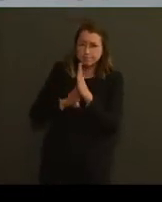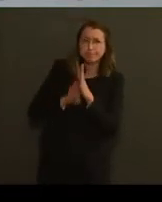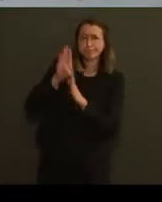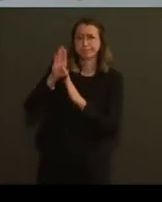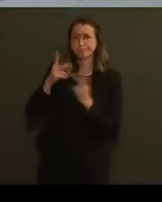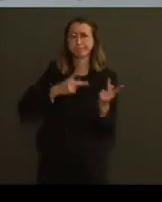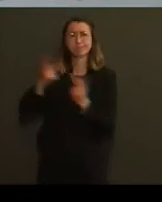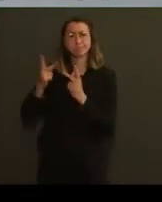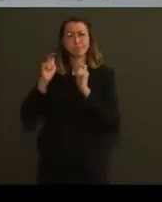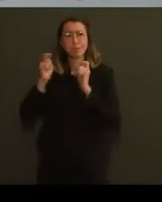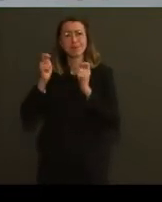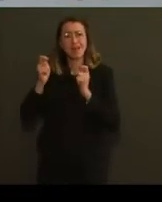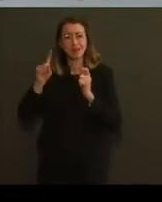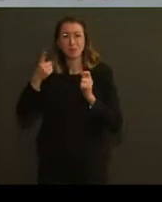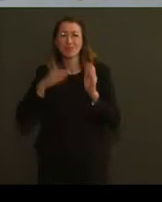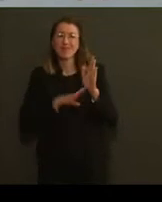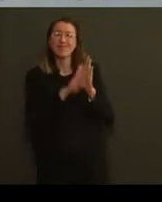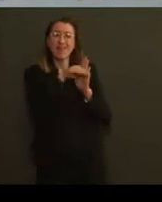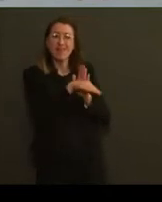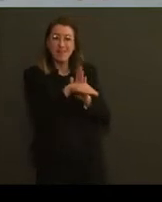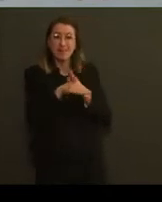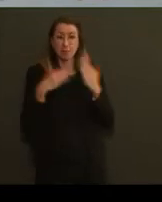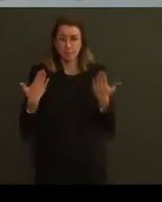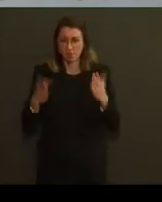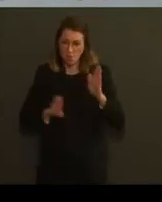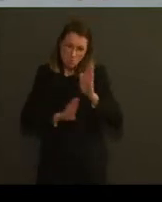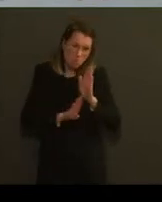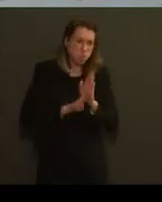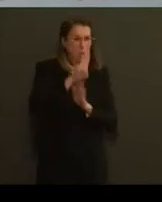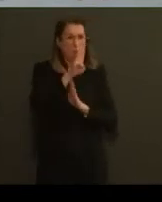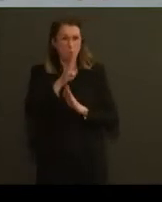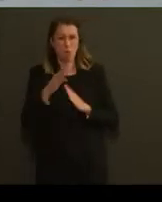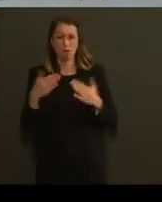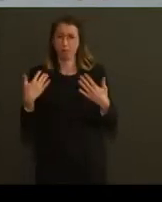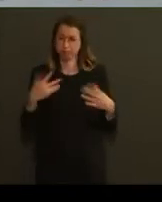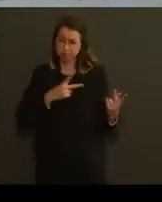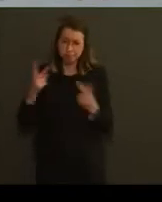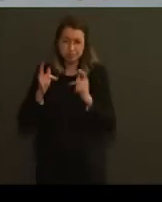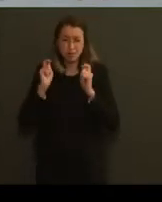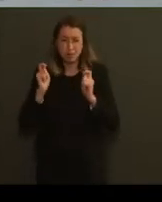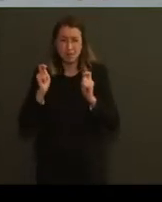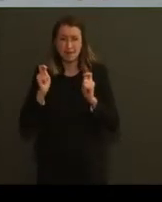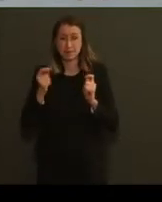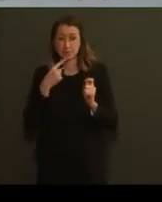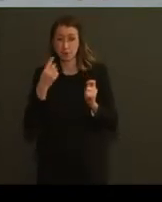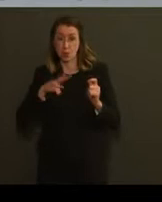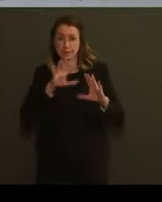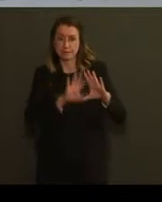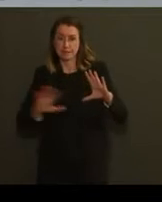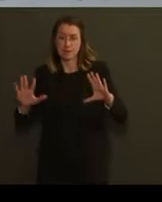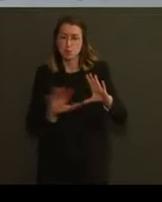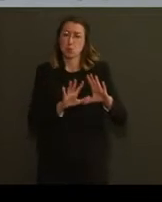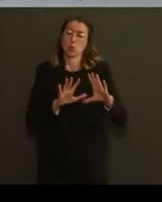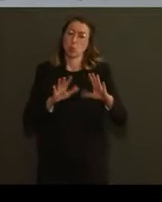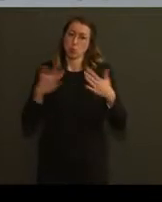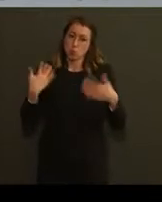vague, et cet ensemble de données nous montre que la tension qui existe dans les hôpitaux en Wallonie va continuer à être importante dans les